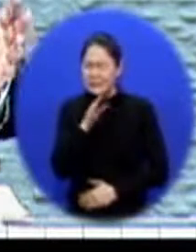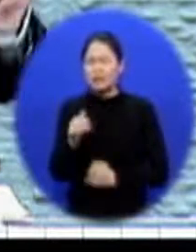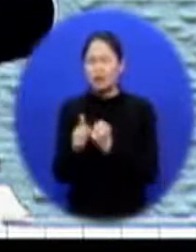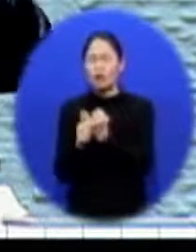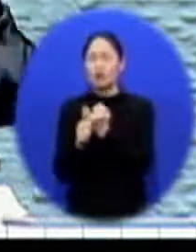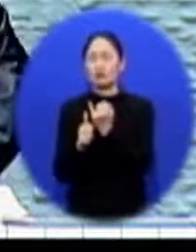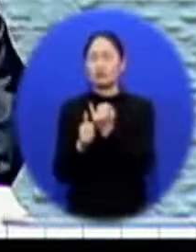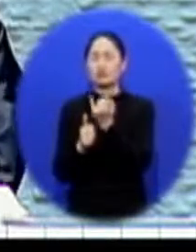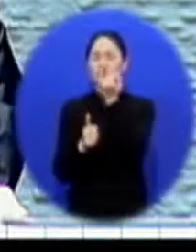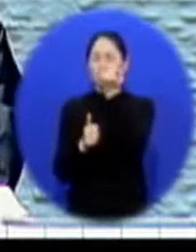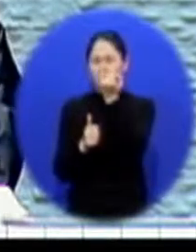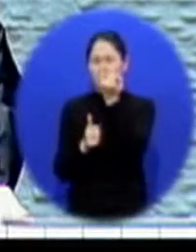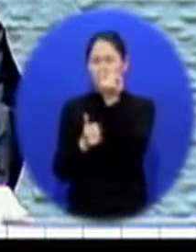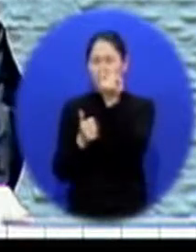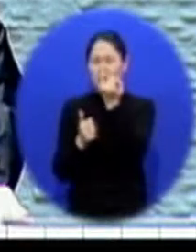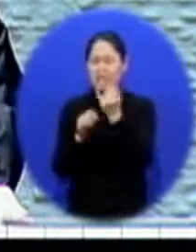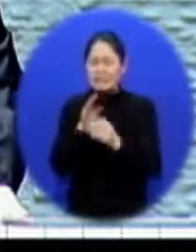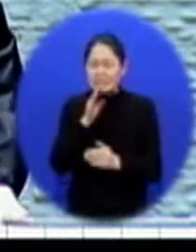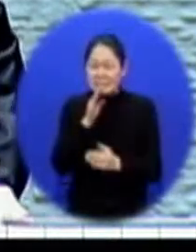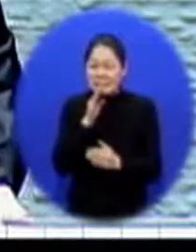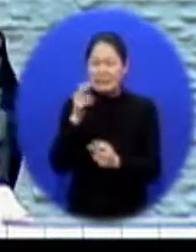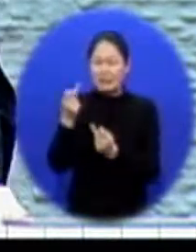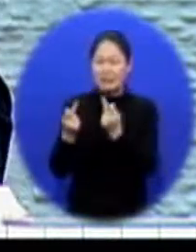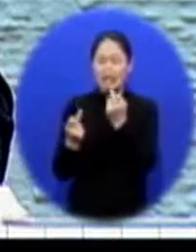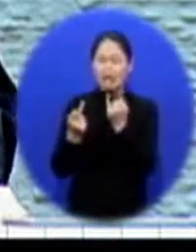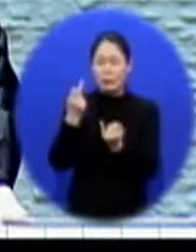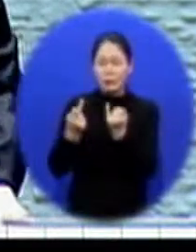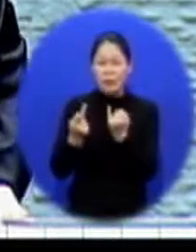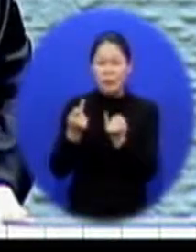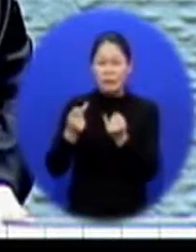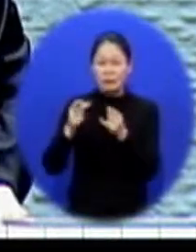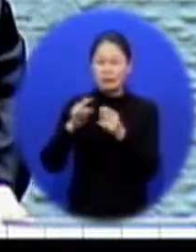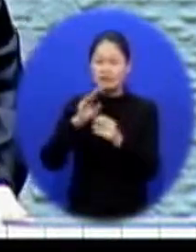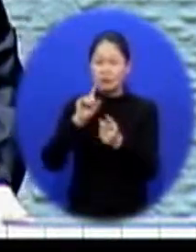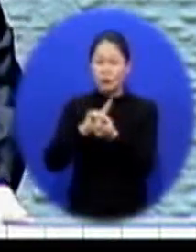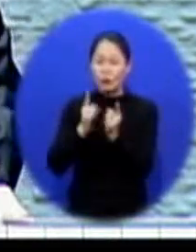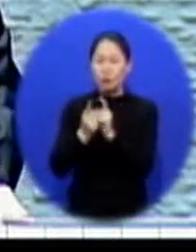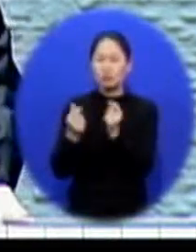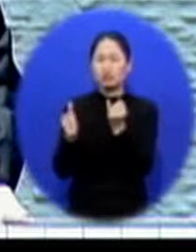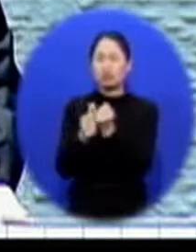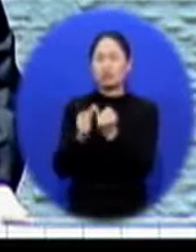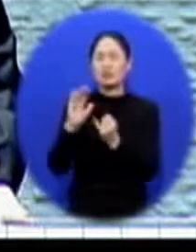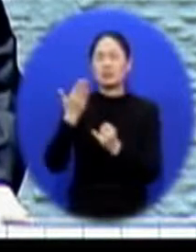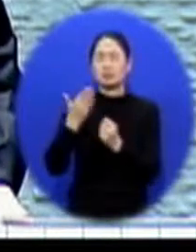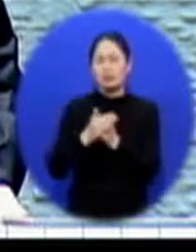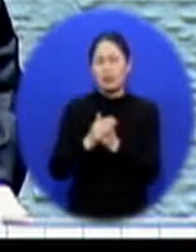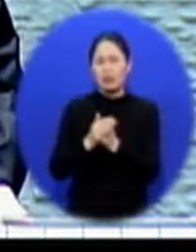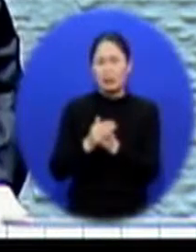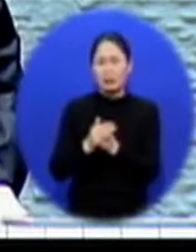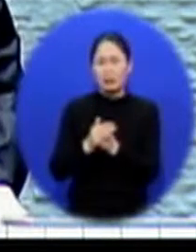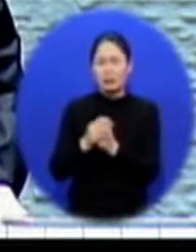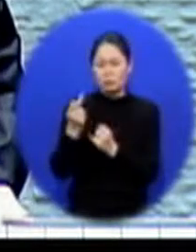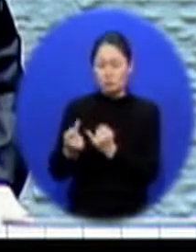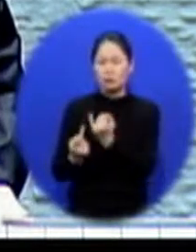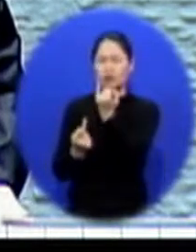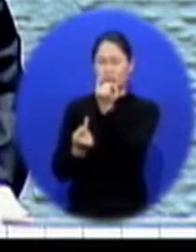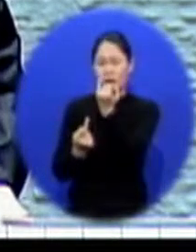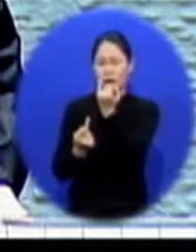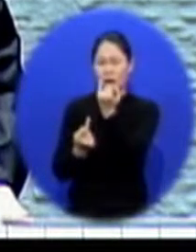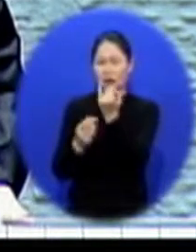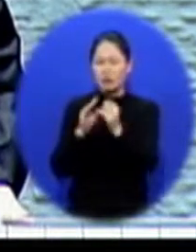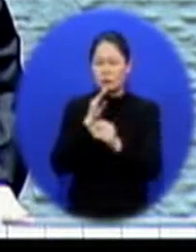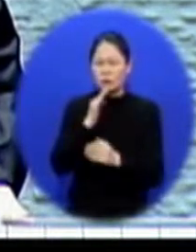부부가 되었어요 번역의 라는 여인 참 기가 막힌 복잡한 사연의